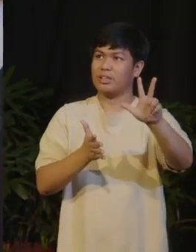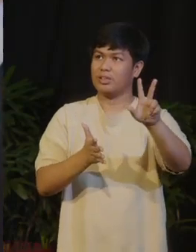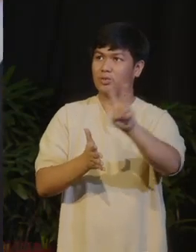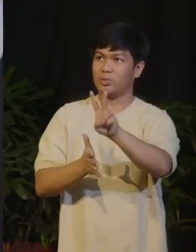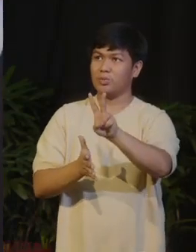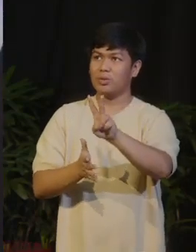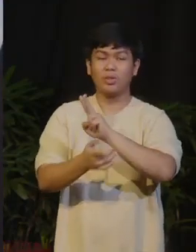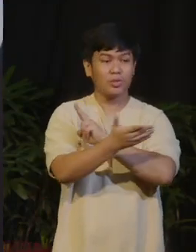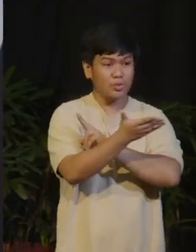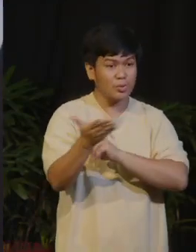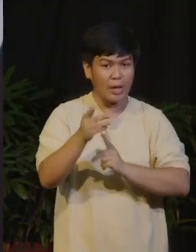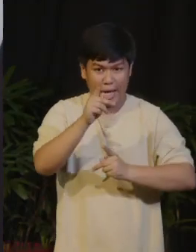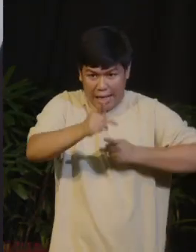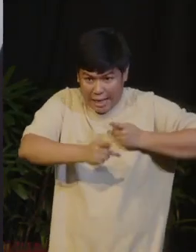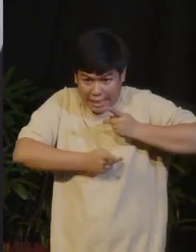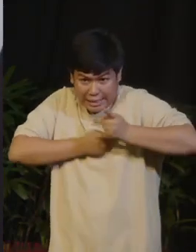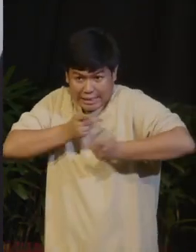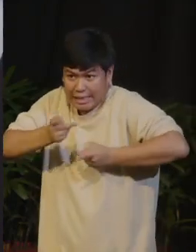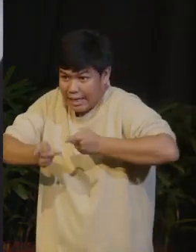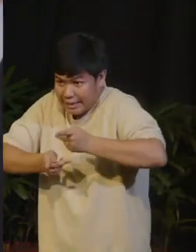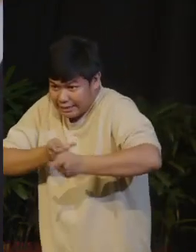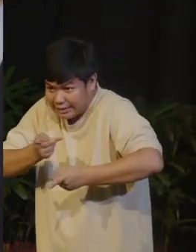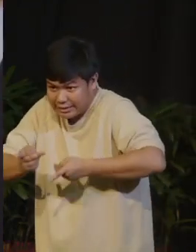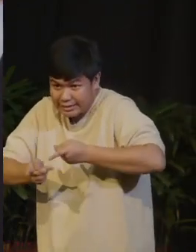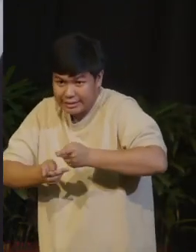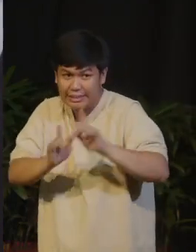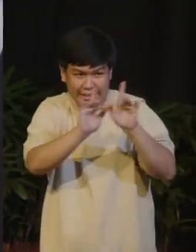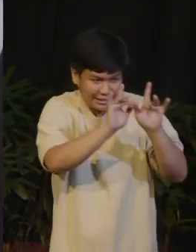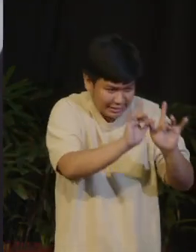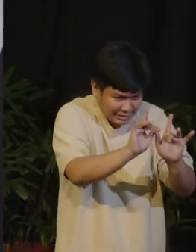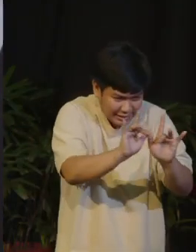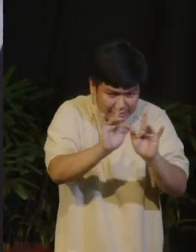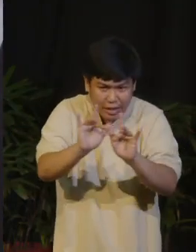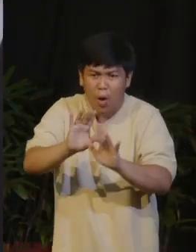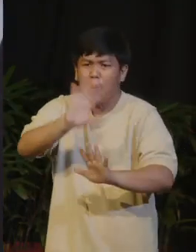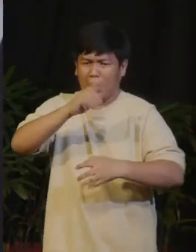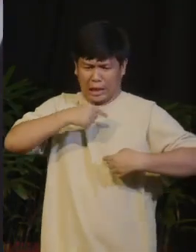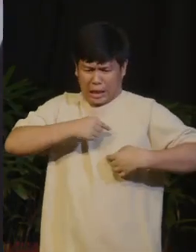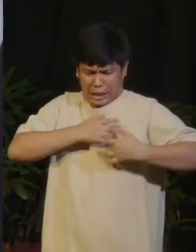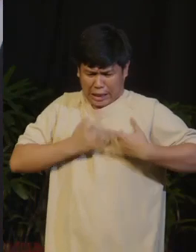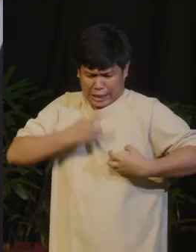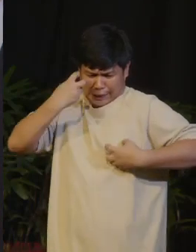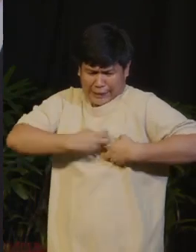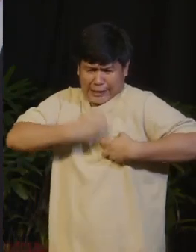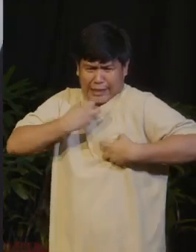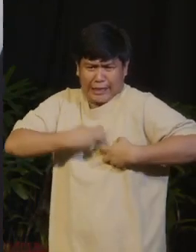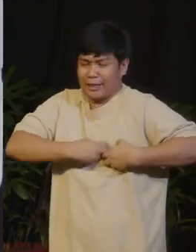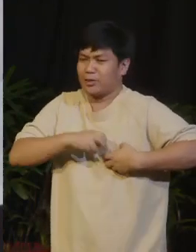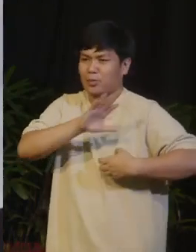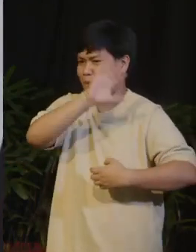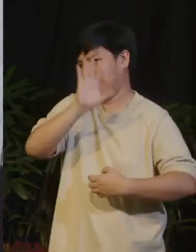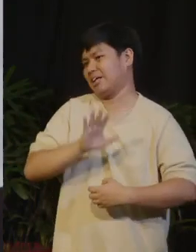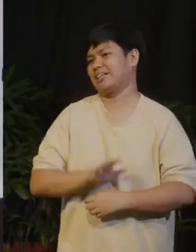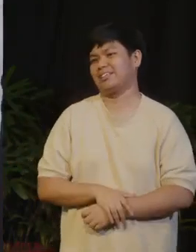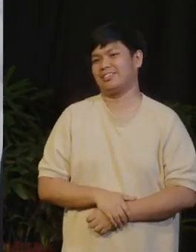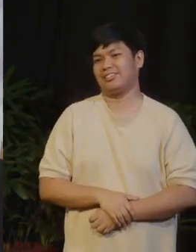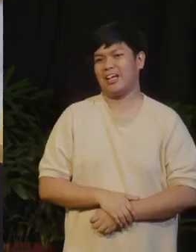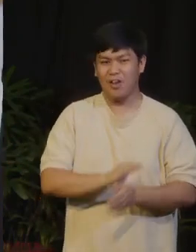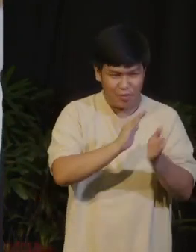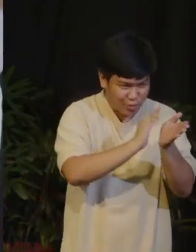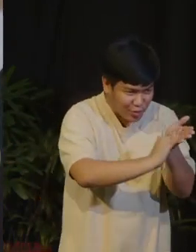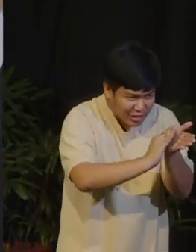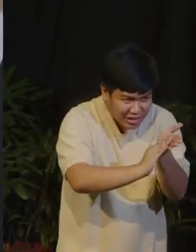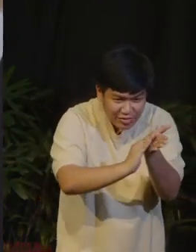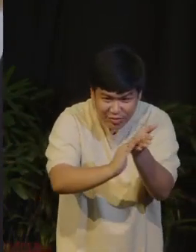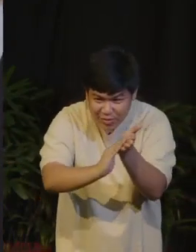tender-hearted, no? Malambot ang puso sa isa't isa. Huwag maging matigas sa ating kapwa. Forgiving one